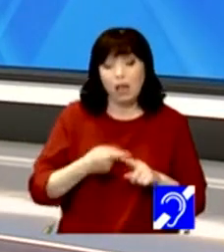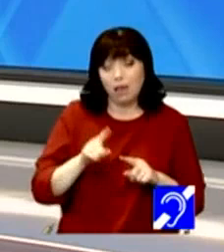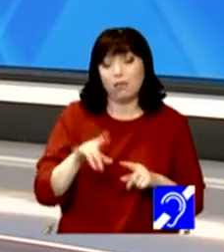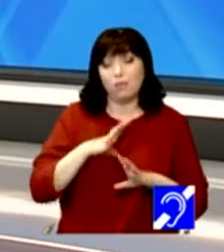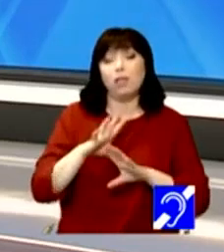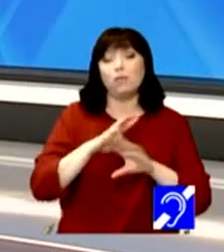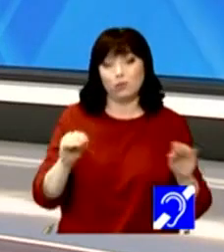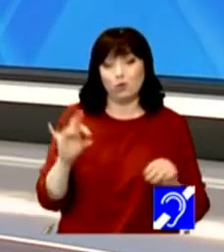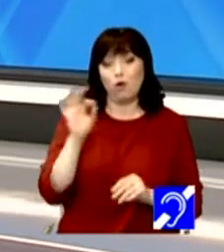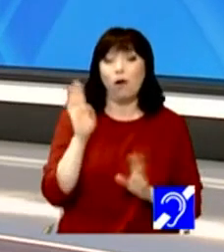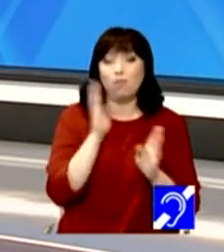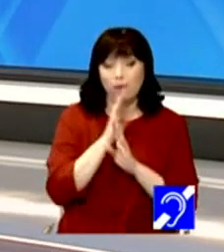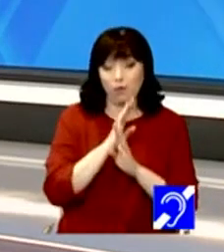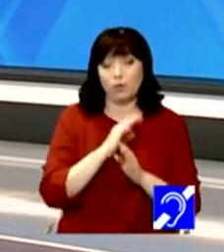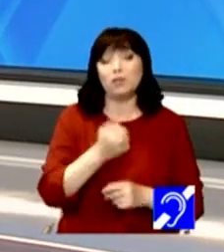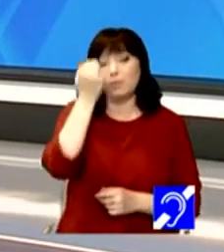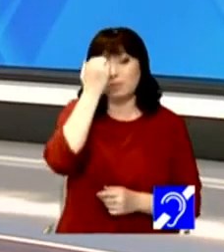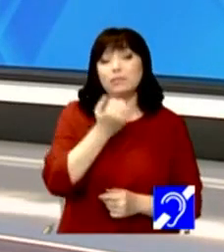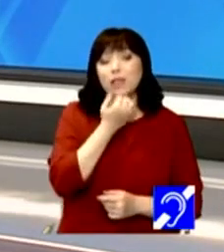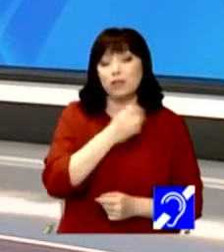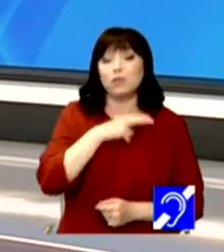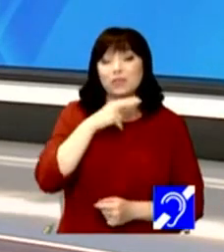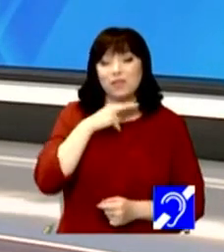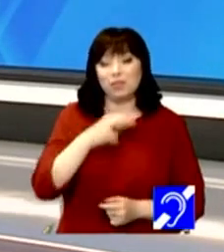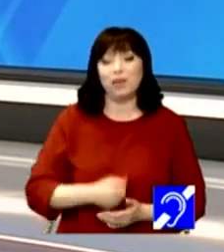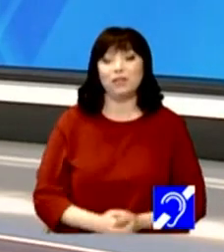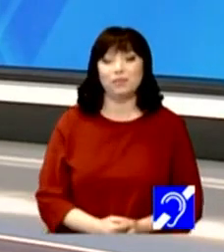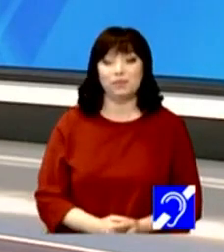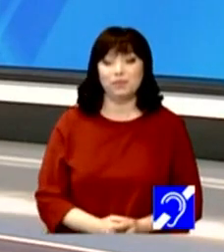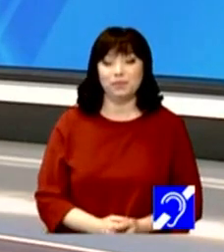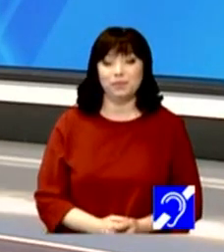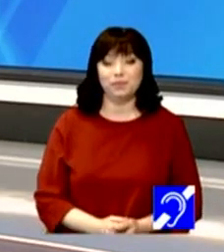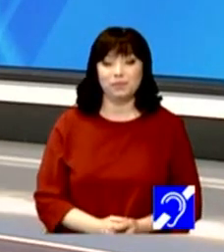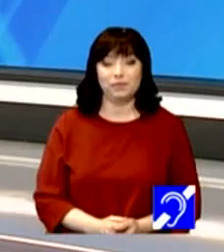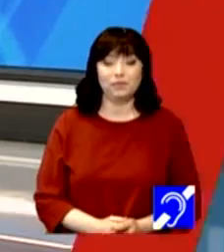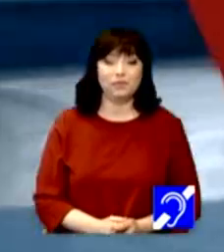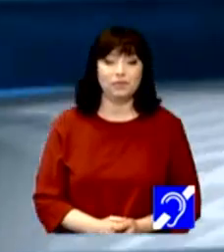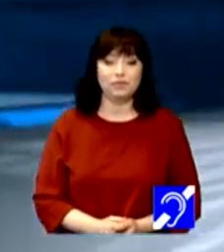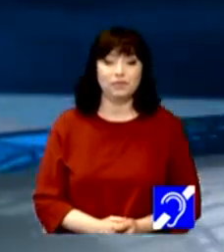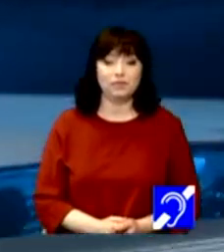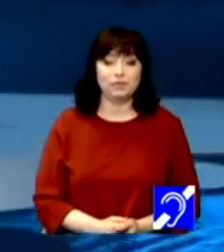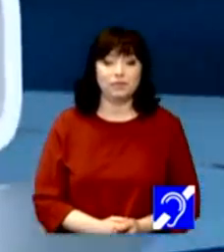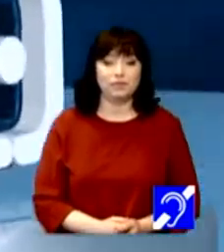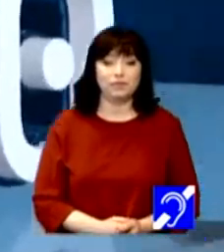fost informațiile despre vreme. Sunt Florina Constantinescu și vă mulțumesc pentru atenție. Pe curând!